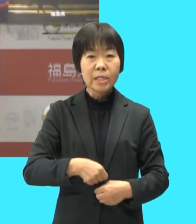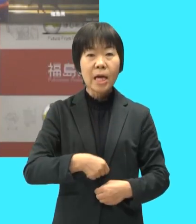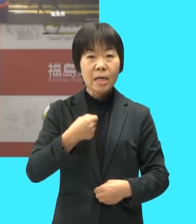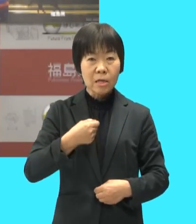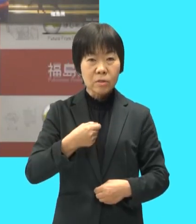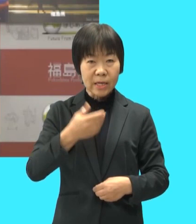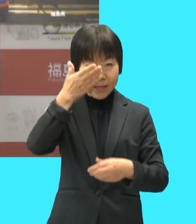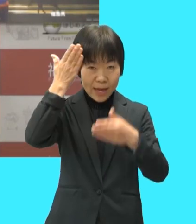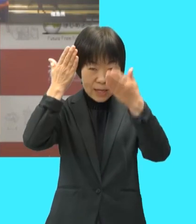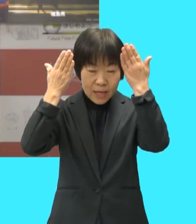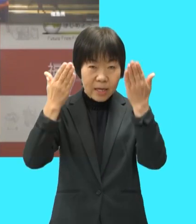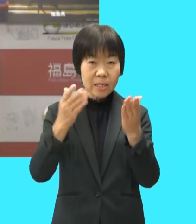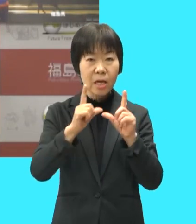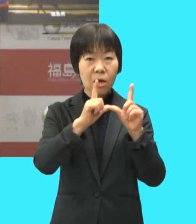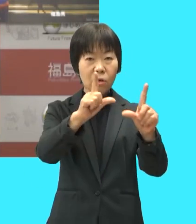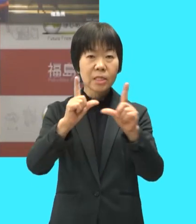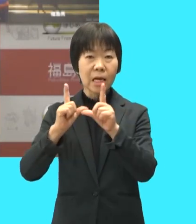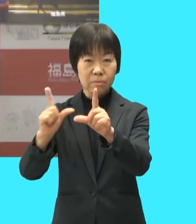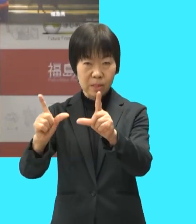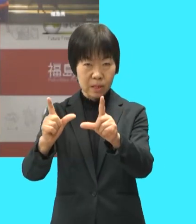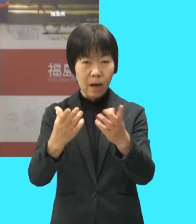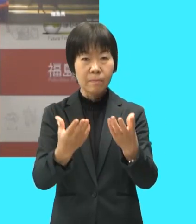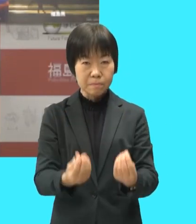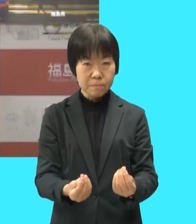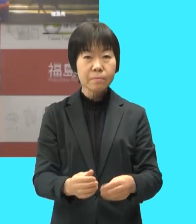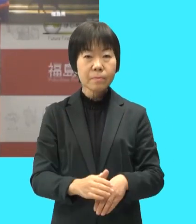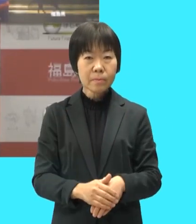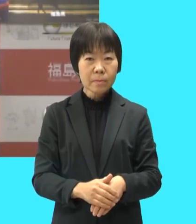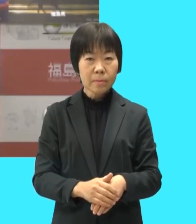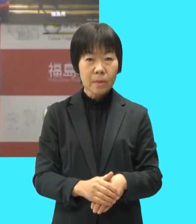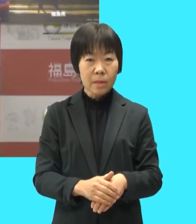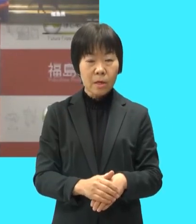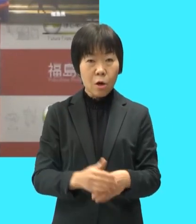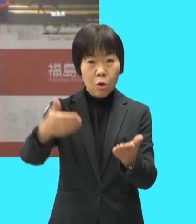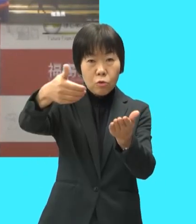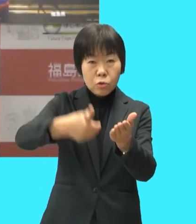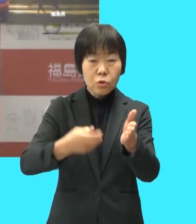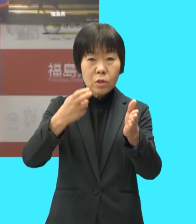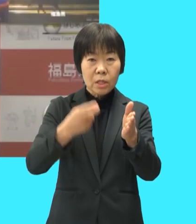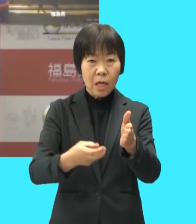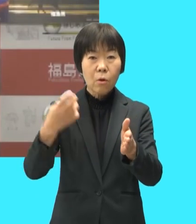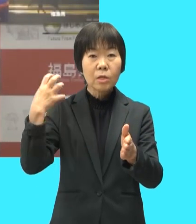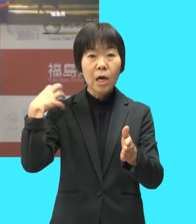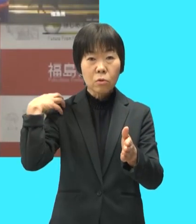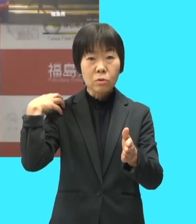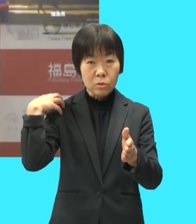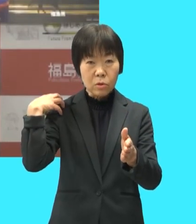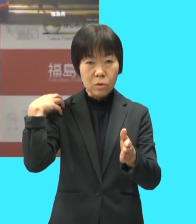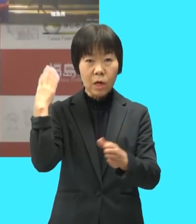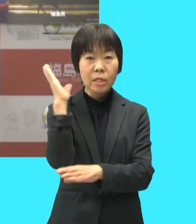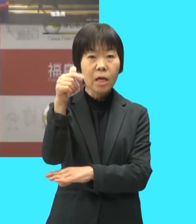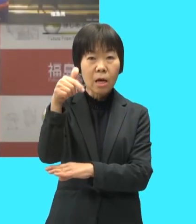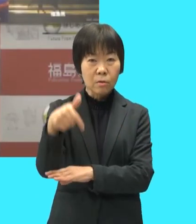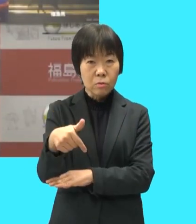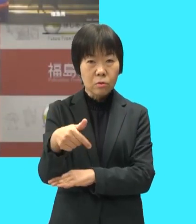に丁寧にお伝えしてまいりました。輸入規制を所管する香港政